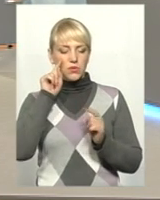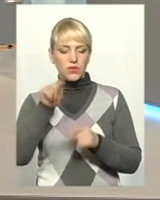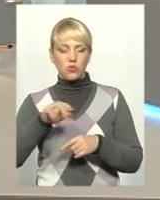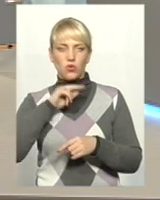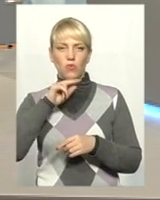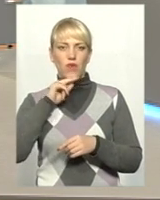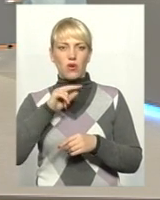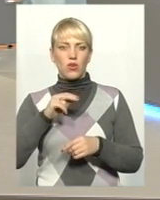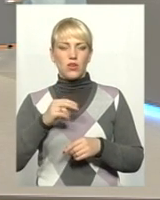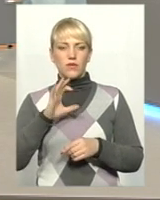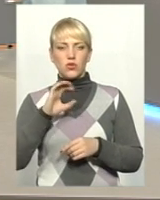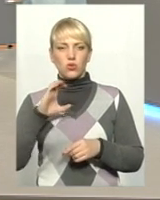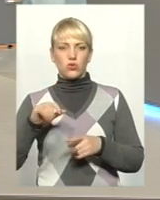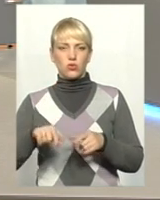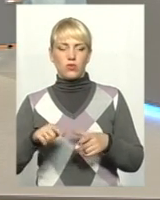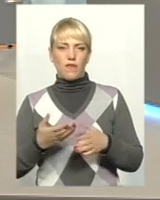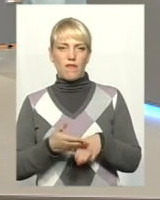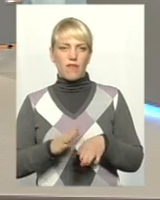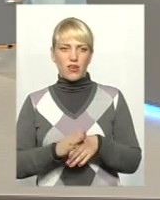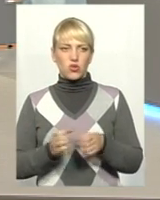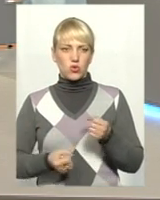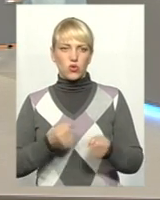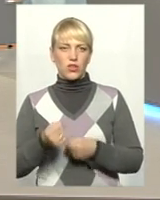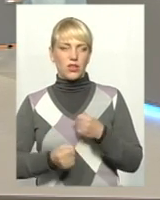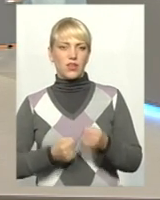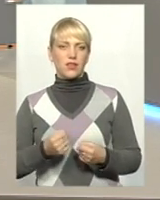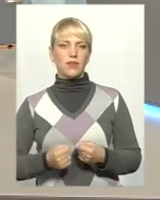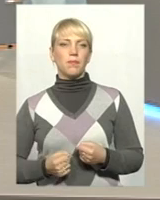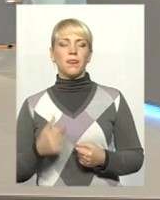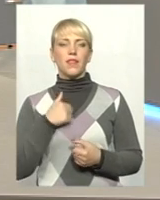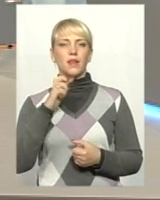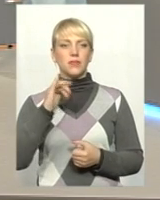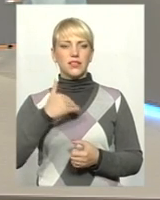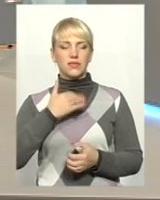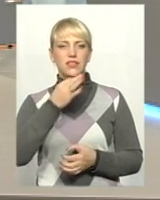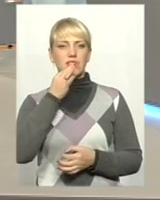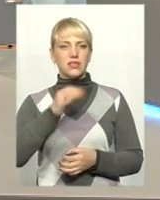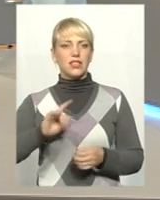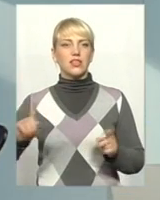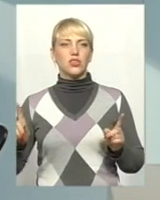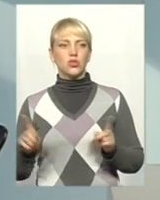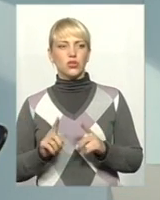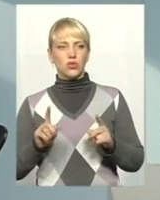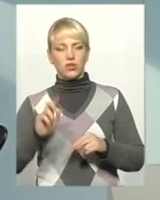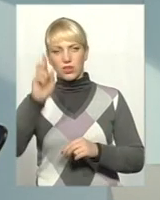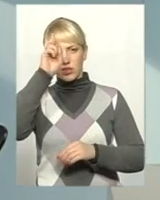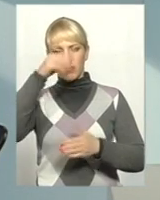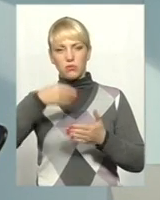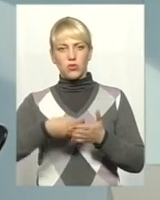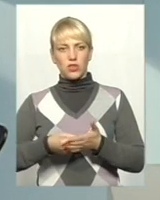нас тут важко їхати. Чи це мають робити фахівці? Я хочу вам сказати, що державний